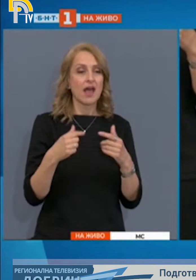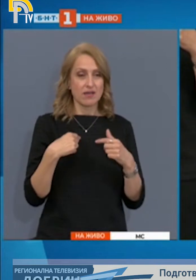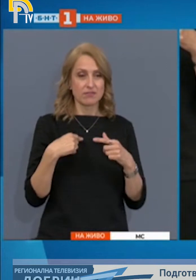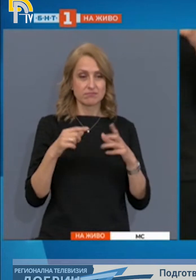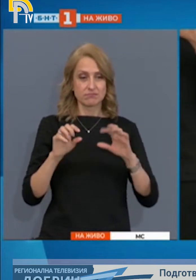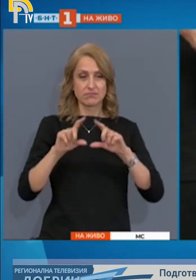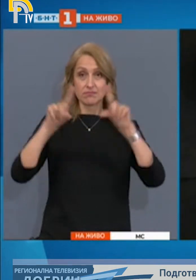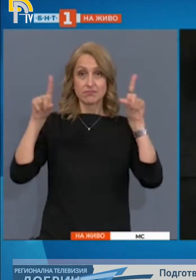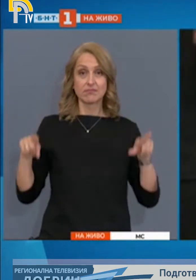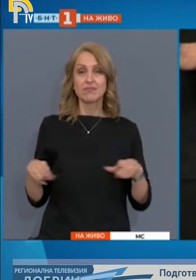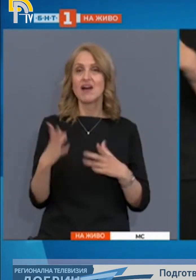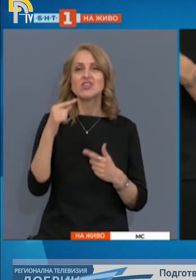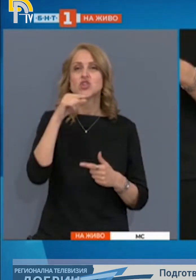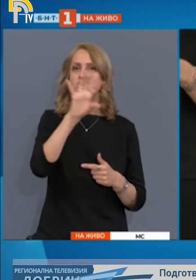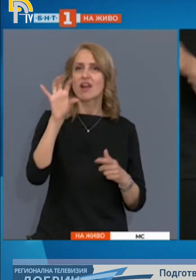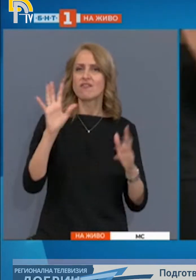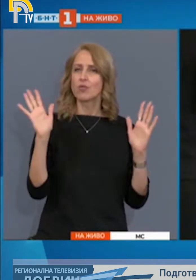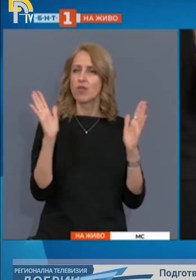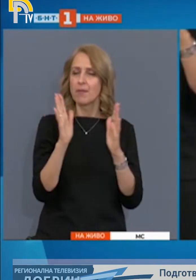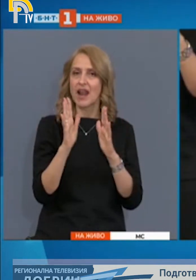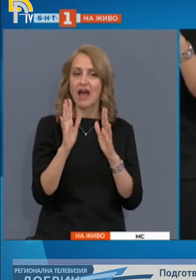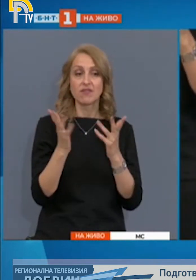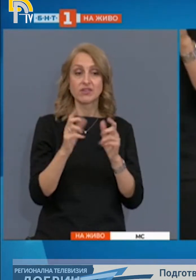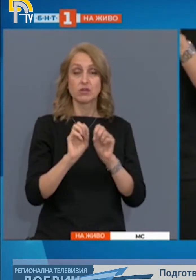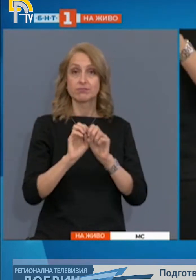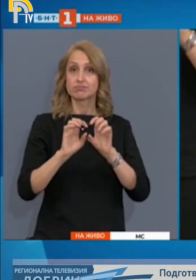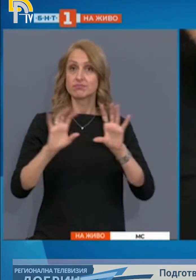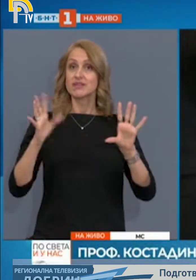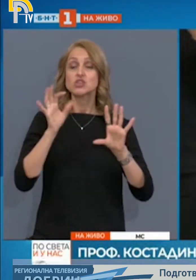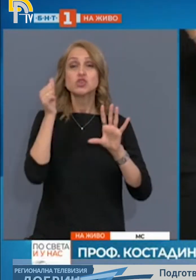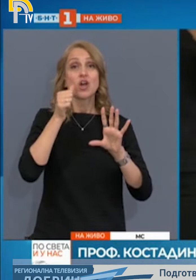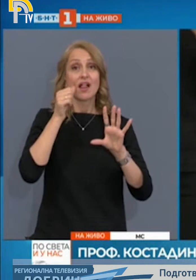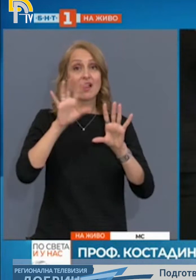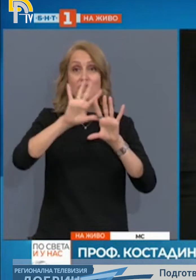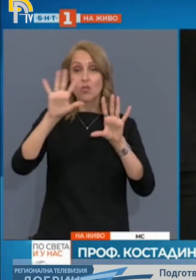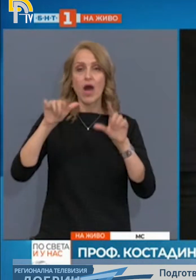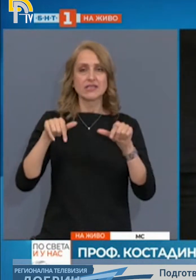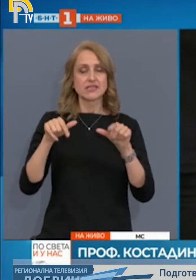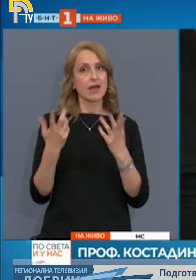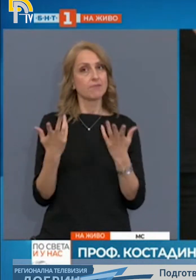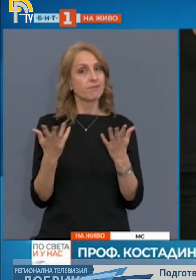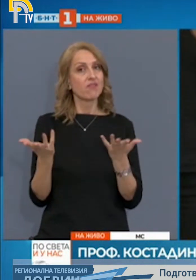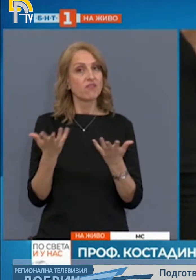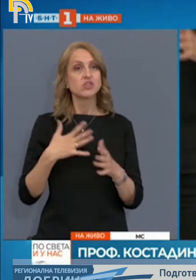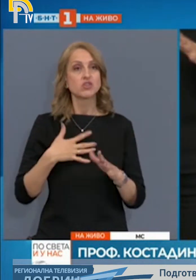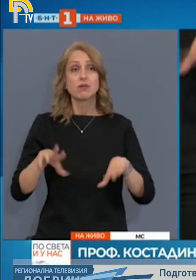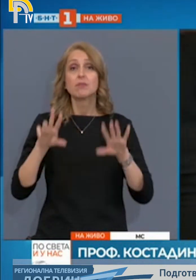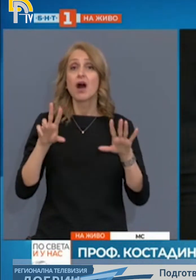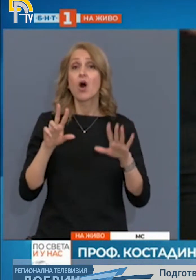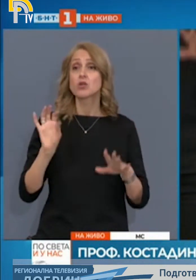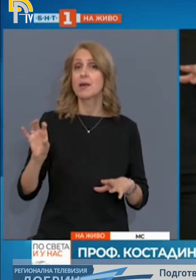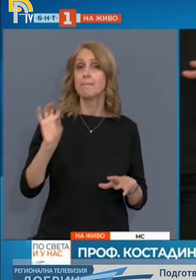картата в жълто и оранжево, ситуацията вече е друга. На практика ние имаме 8 области, които са в